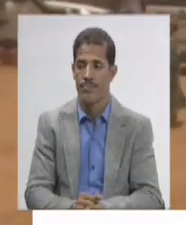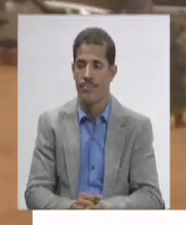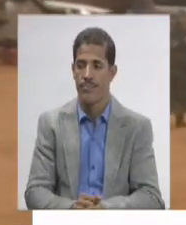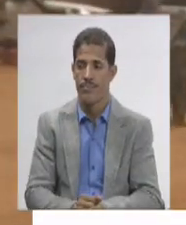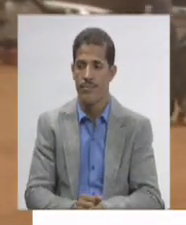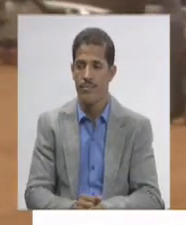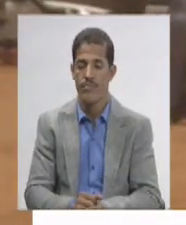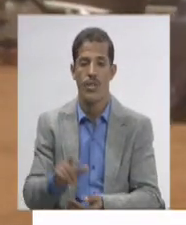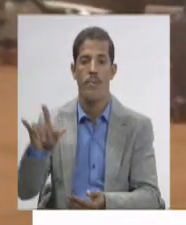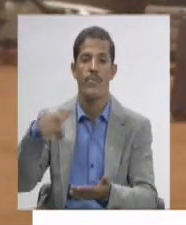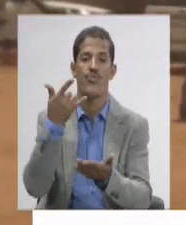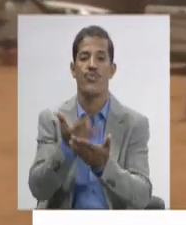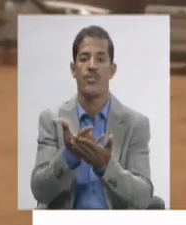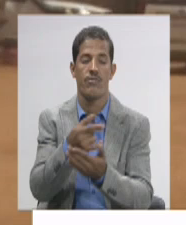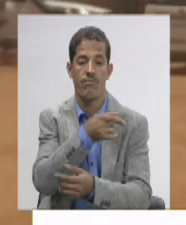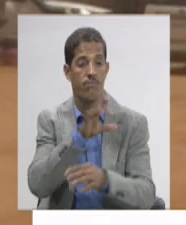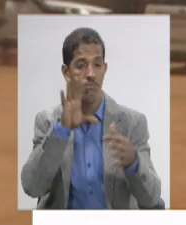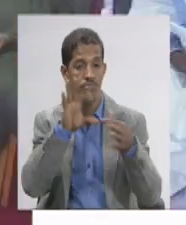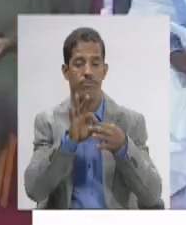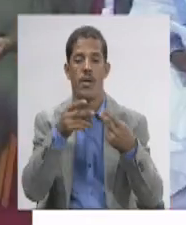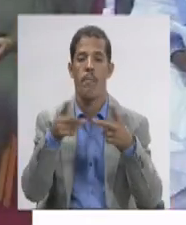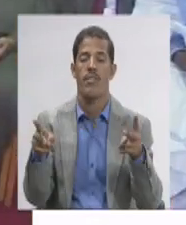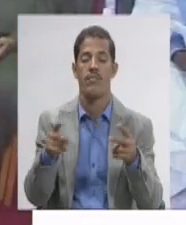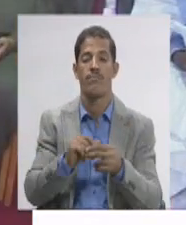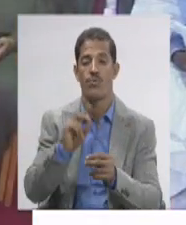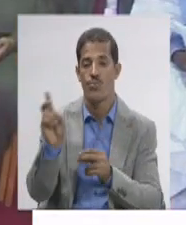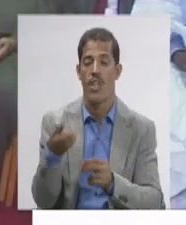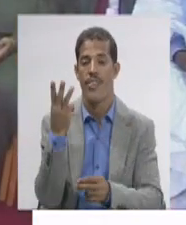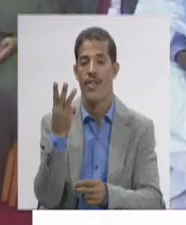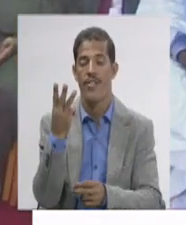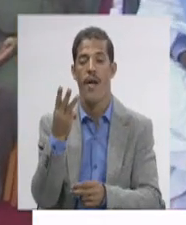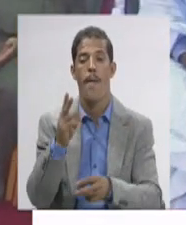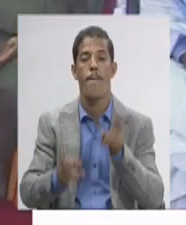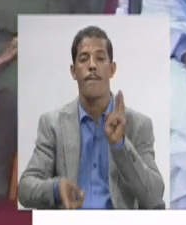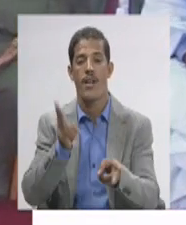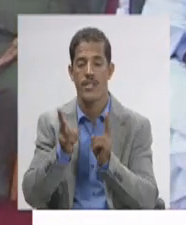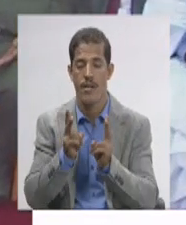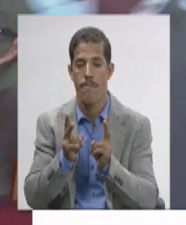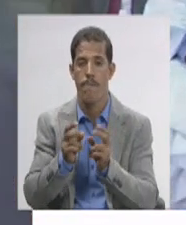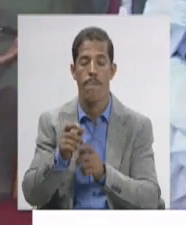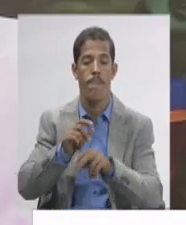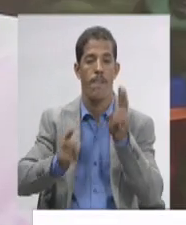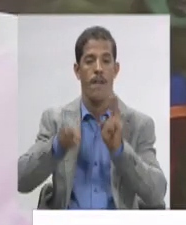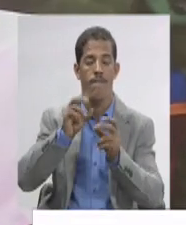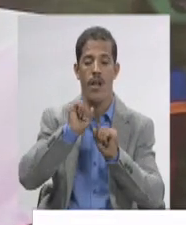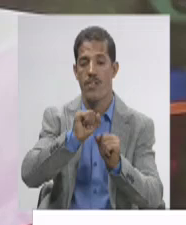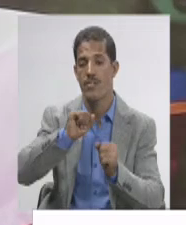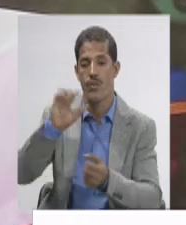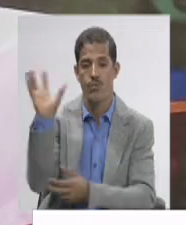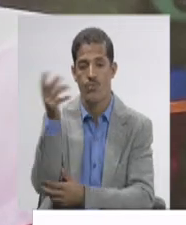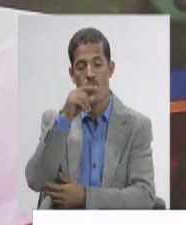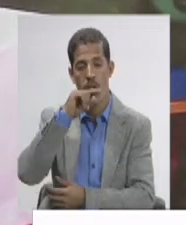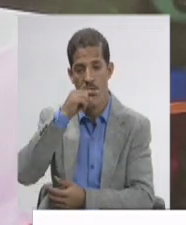مدينه تشج على موعد مع انطلاق فعاليات النسخه الثالثه من المهرجان دولي التمور الذي شهد في نسخته الحاليه مشاركه